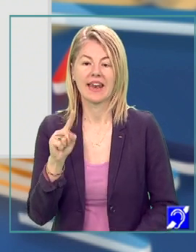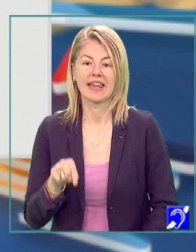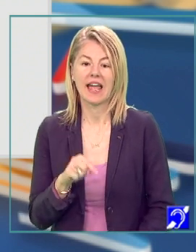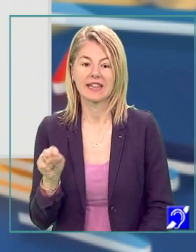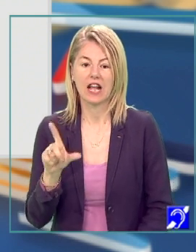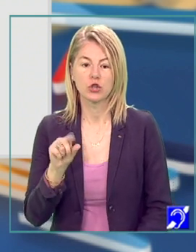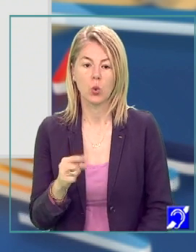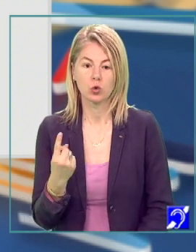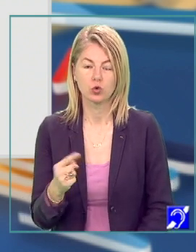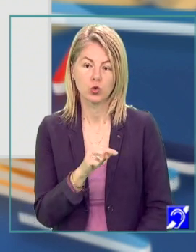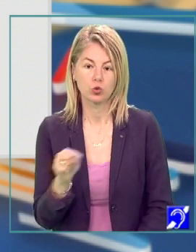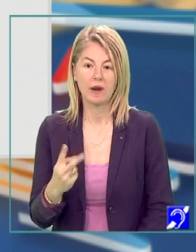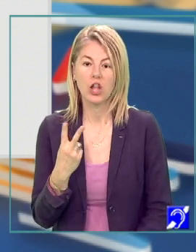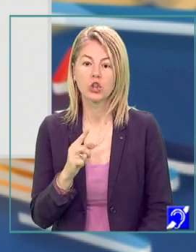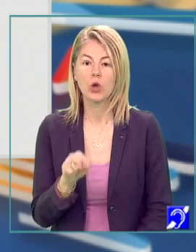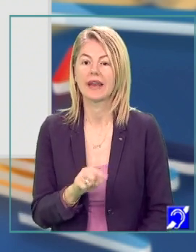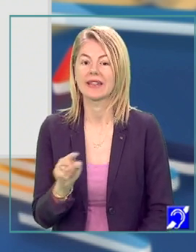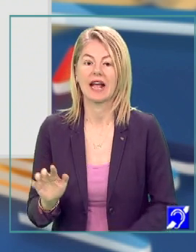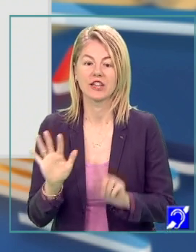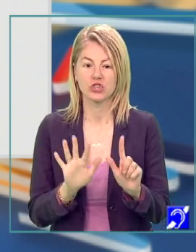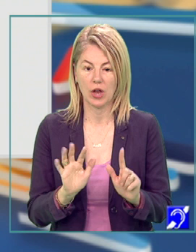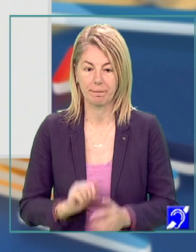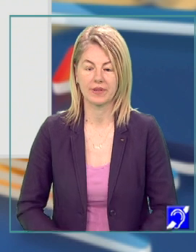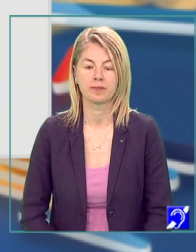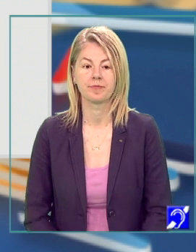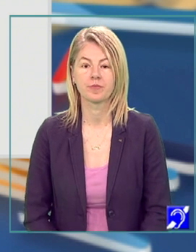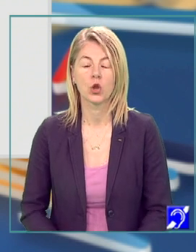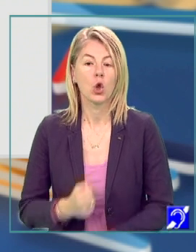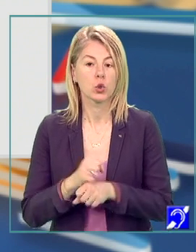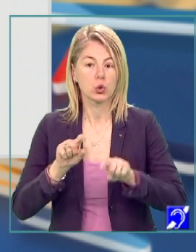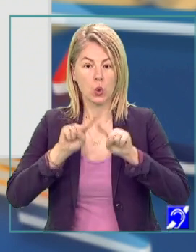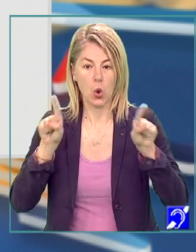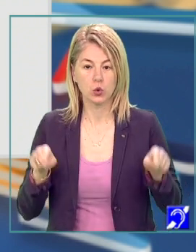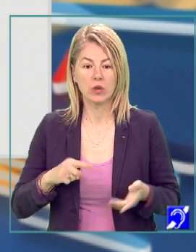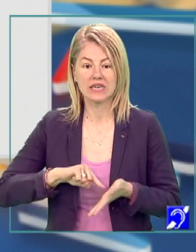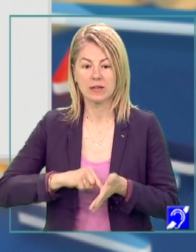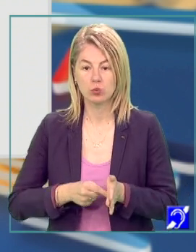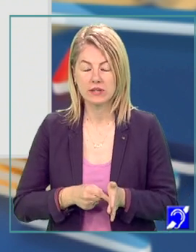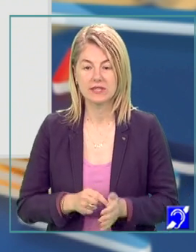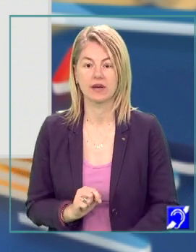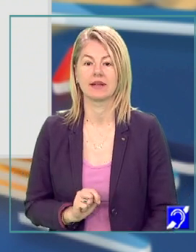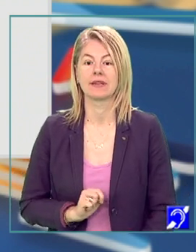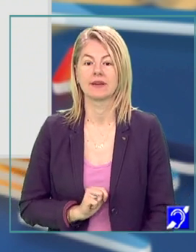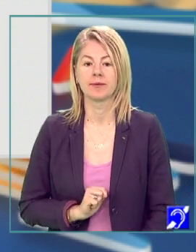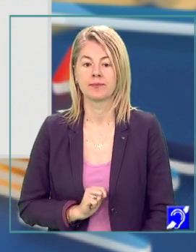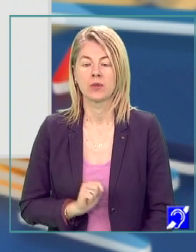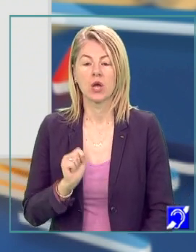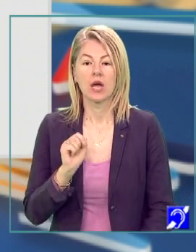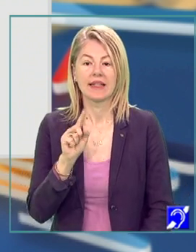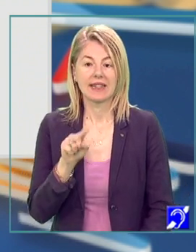din 21 supra 2 radical din 7. Totul de înmulțit